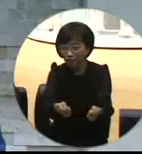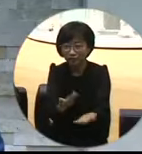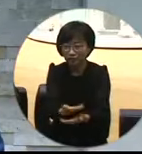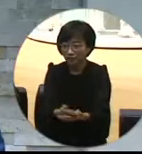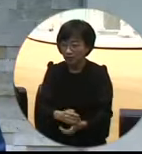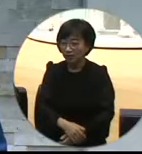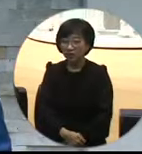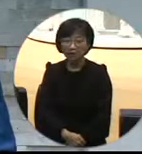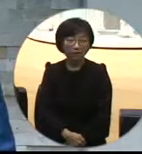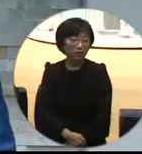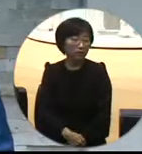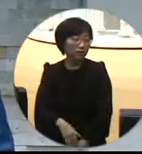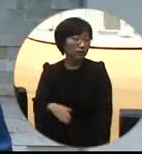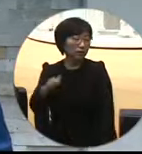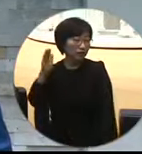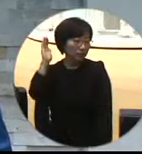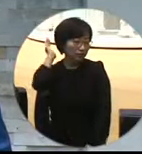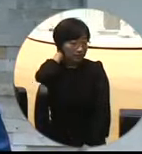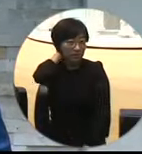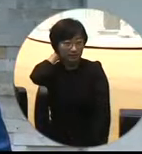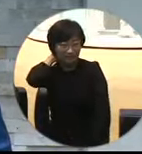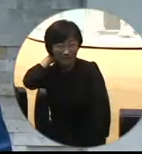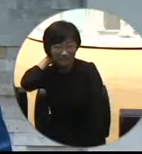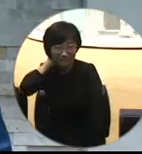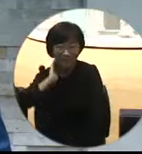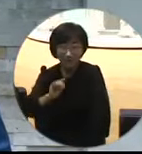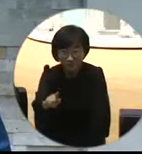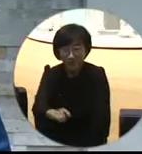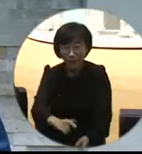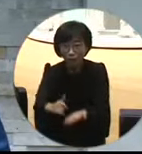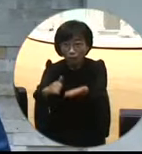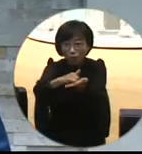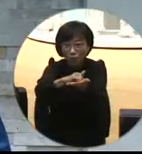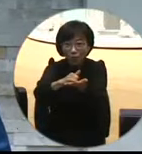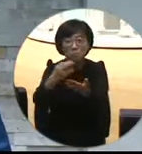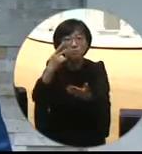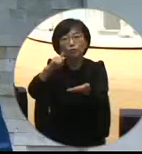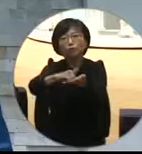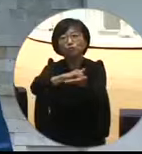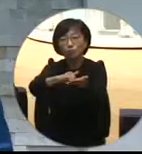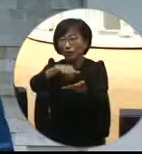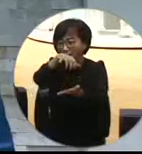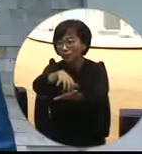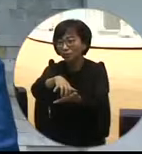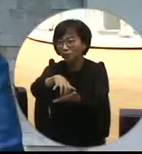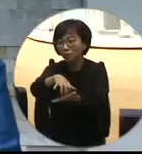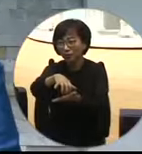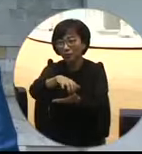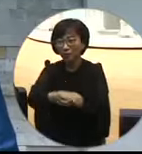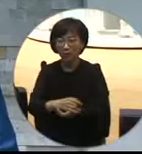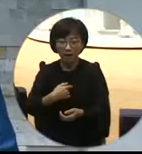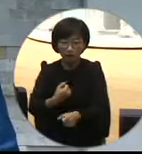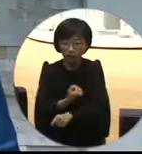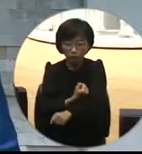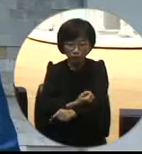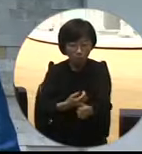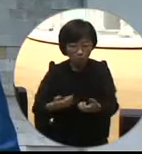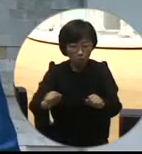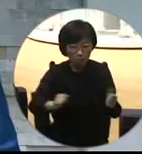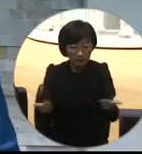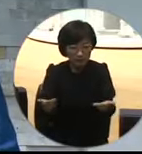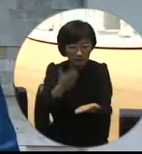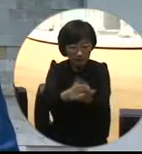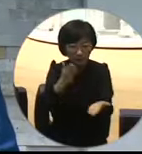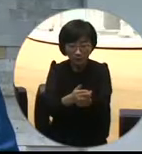지금도 그러고 있어요. 저 뉴욕 다운타운에 지금 뉴욕 시내에서 그러고 있다. 유대인들 이 뉴욕 맨해튼 가보세요. 이거